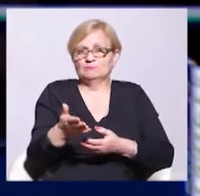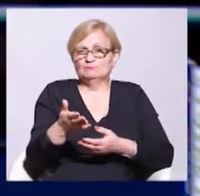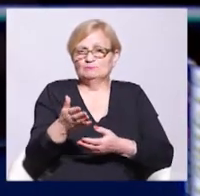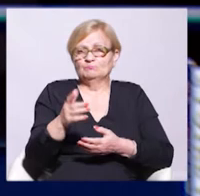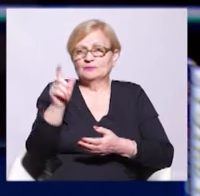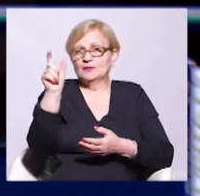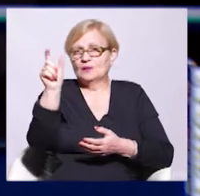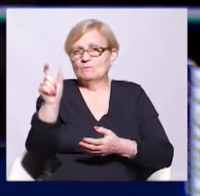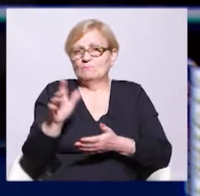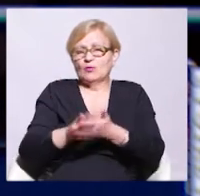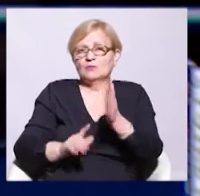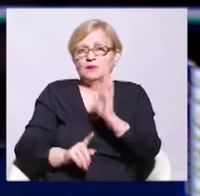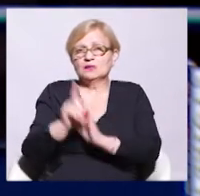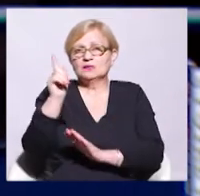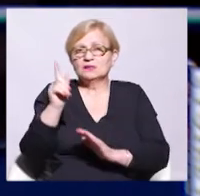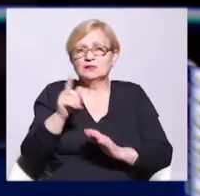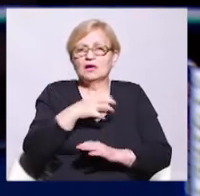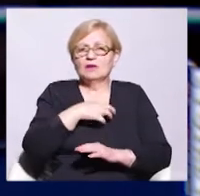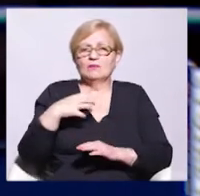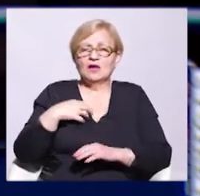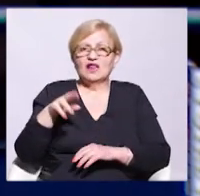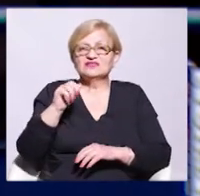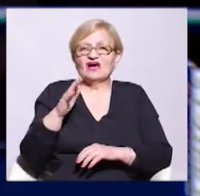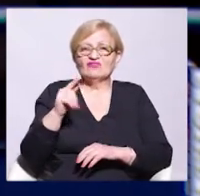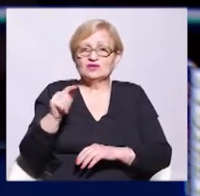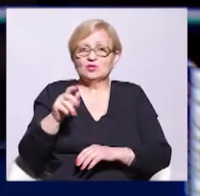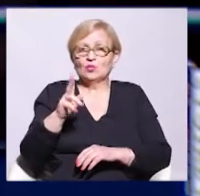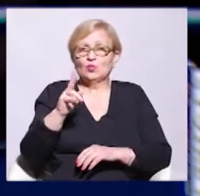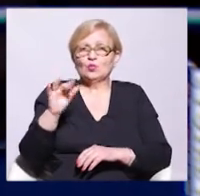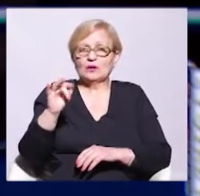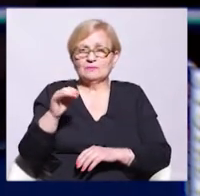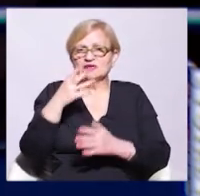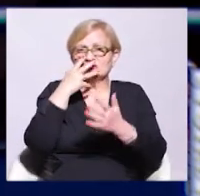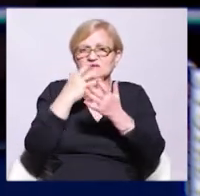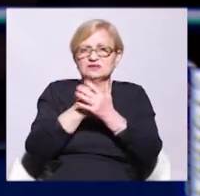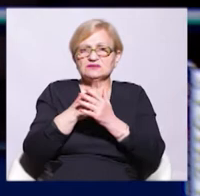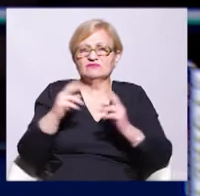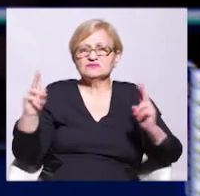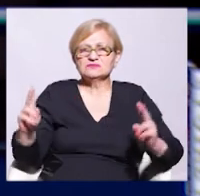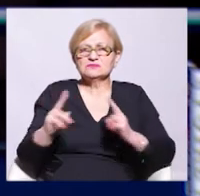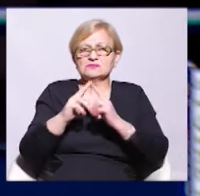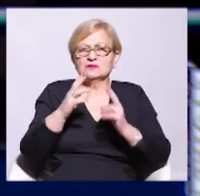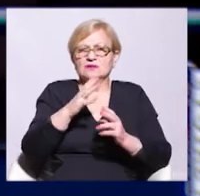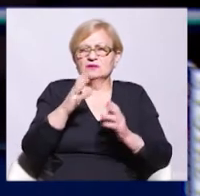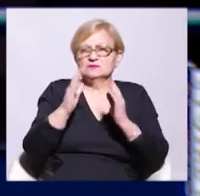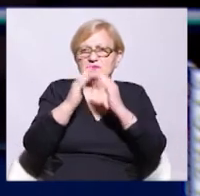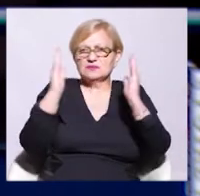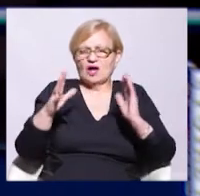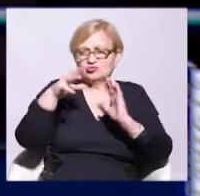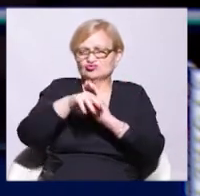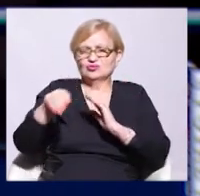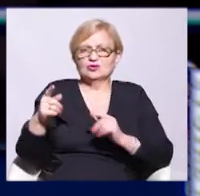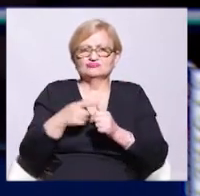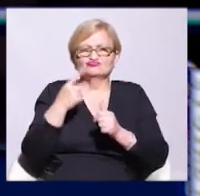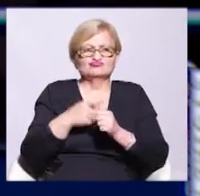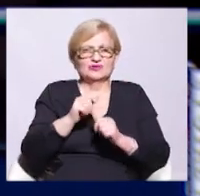Პოემა იწყება იმით, რომ მეფე დავით კურაპალატი თავის დარბაზის ერს შეკრებს. Ანუ ჩვენს ეპოქაში